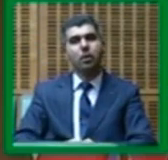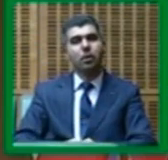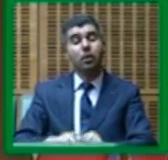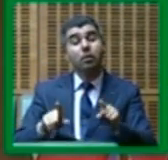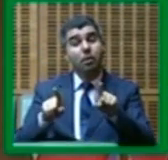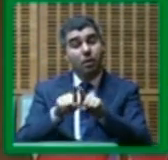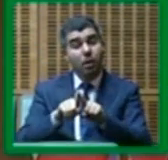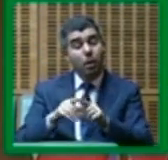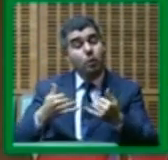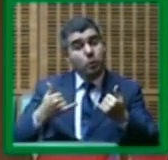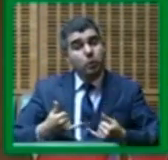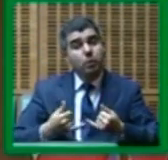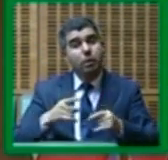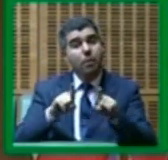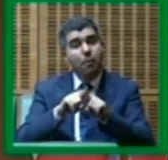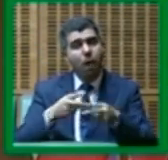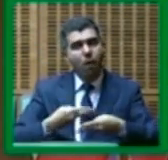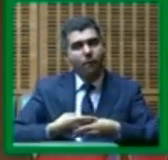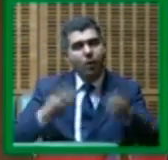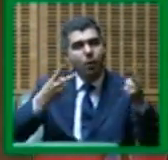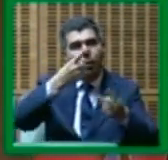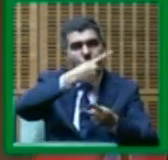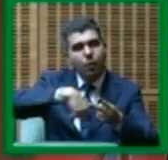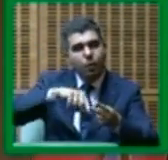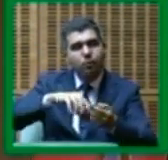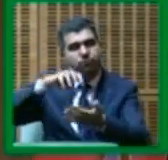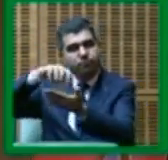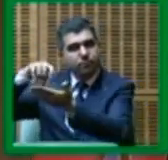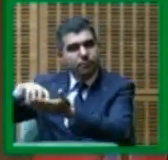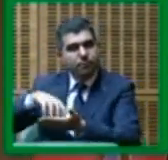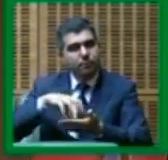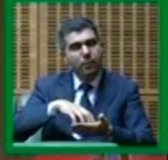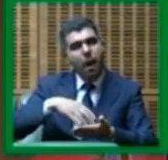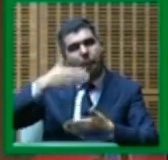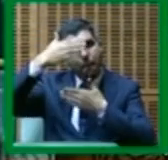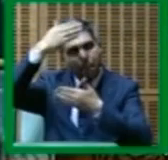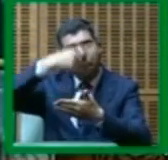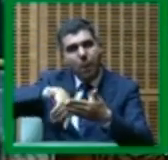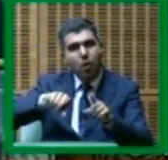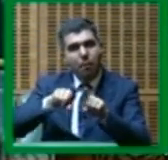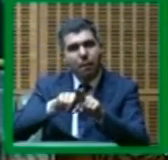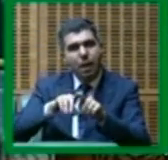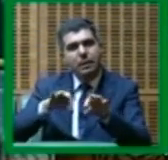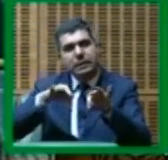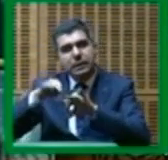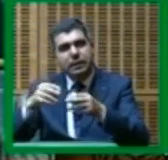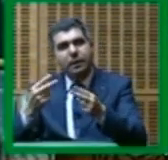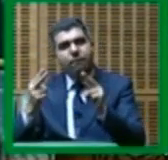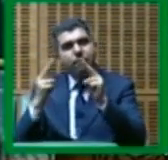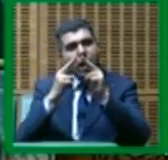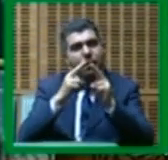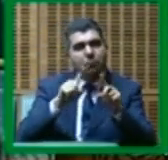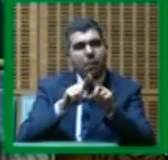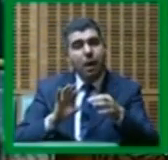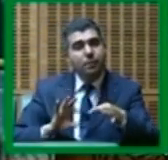بهذا المنطلق اننا تنبغيو نفتحوا على جميع الجهات المغربيه دون استثناء، تنشوفوا غير ضرورة إمكانية توقيع